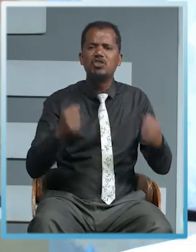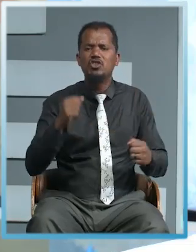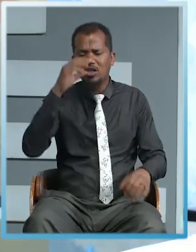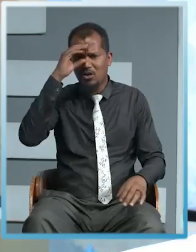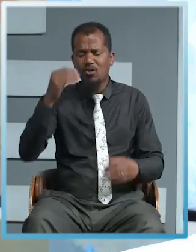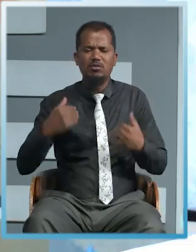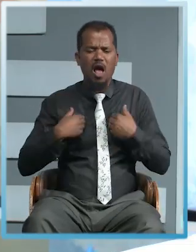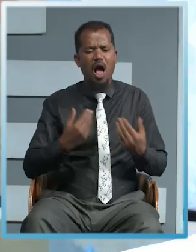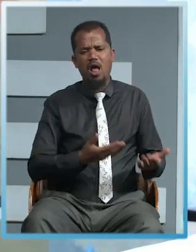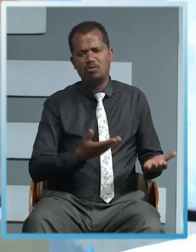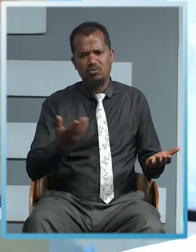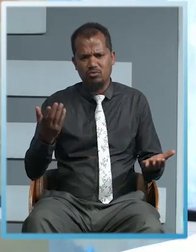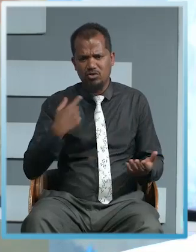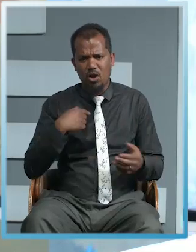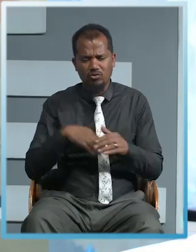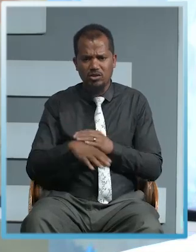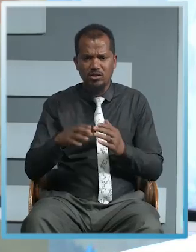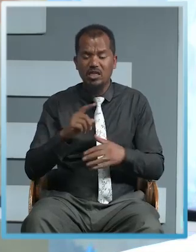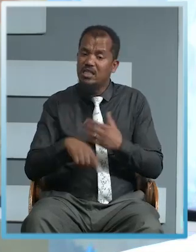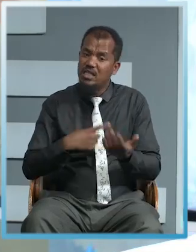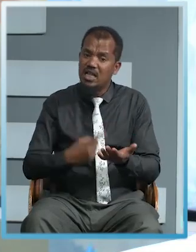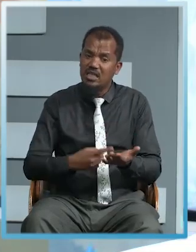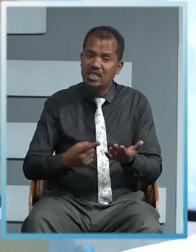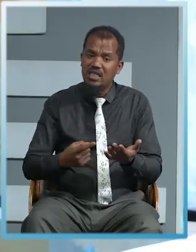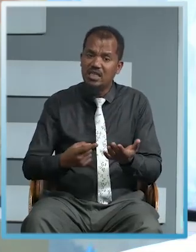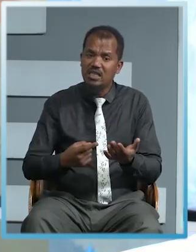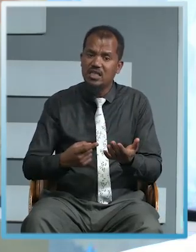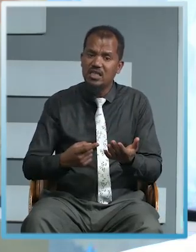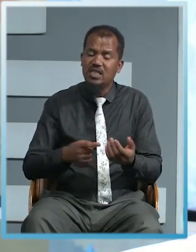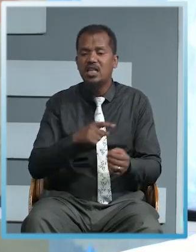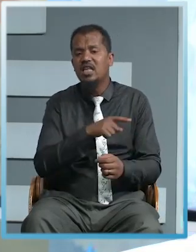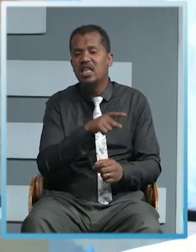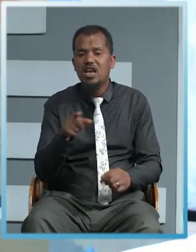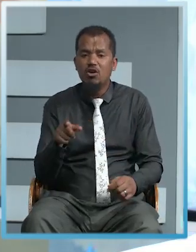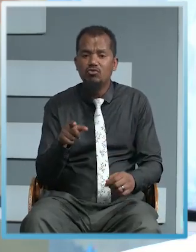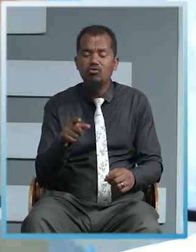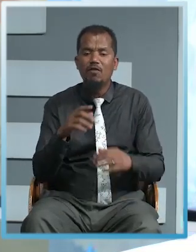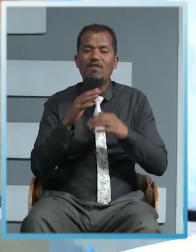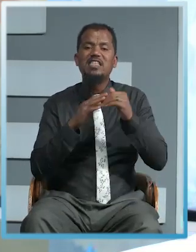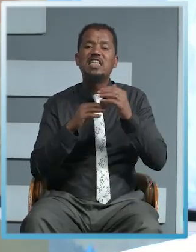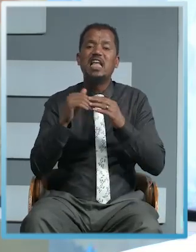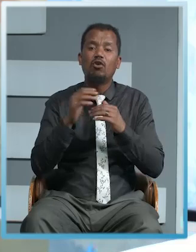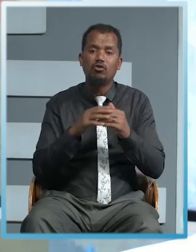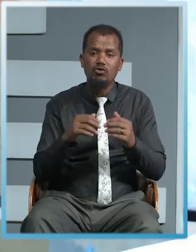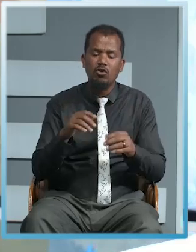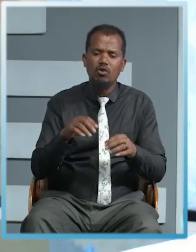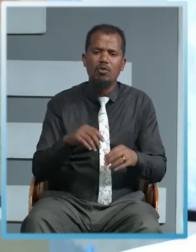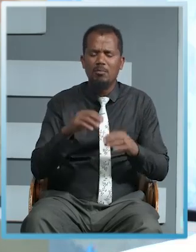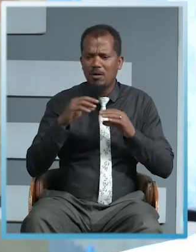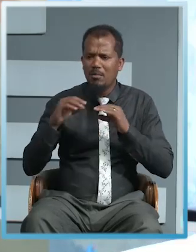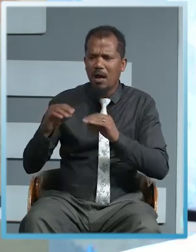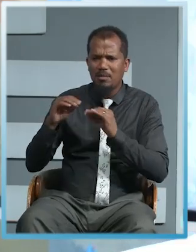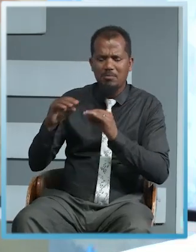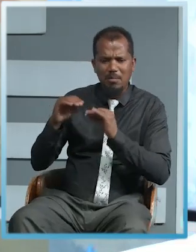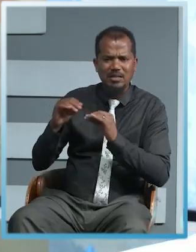ሰዎች አሉ በከተሚኛው ውስጥ እና ስለዚህ የነሱን ፋሲሊቴተሮች ኮምቢነሮች